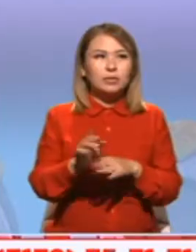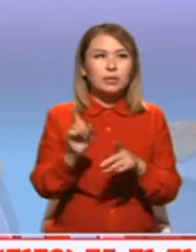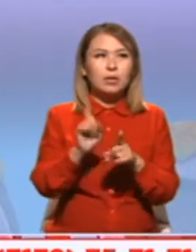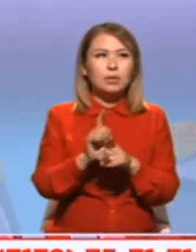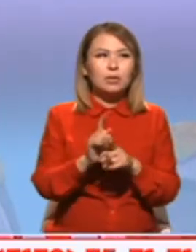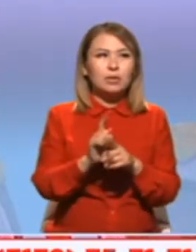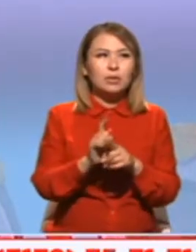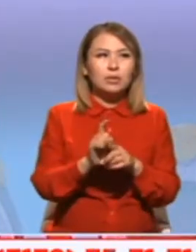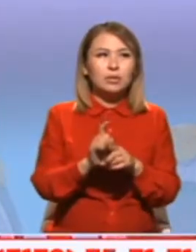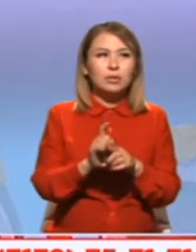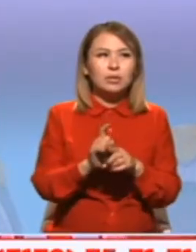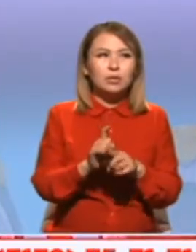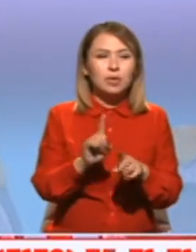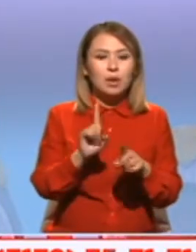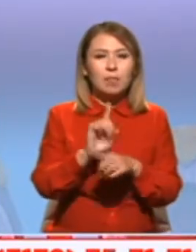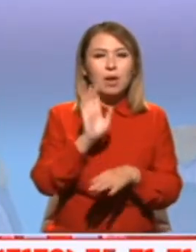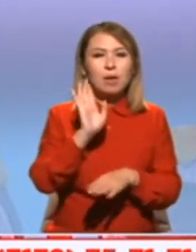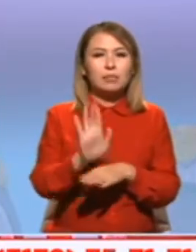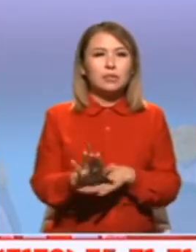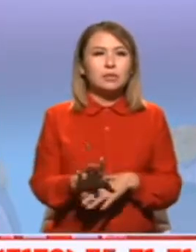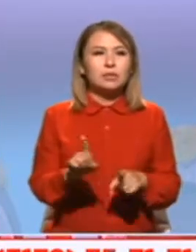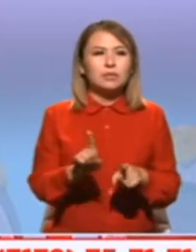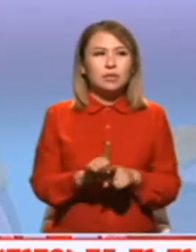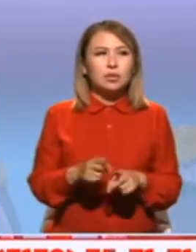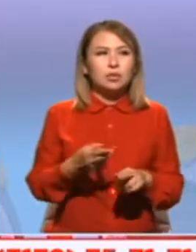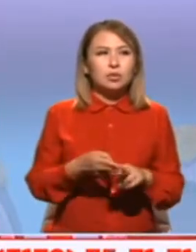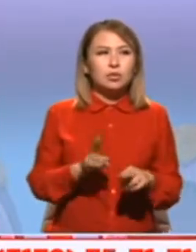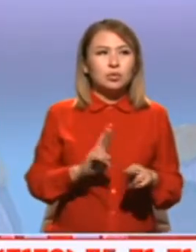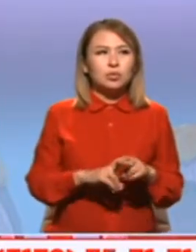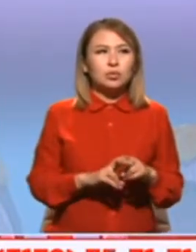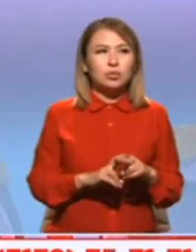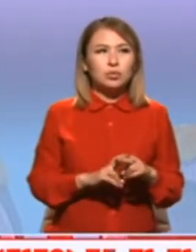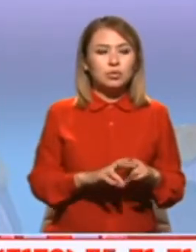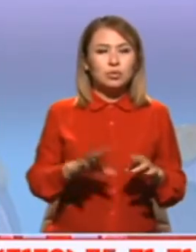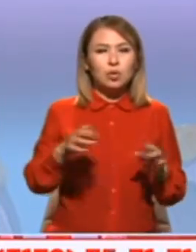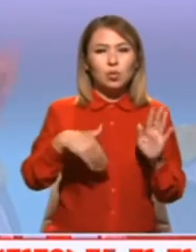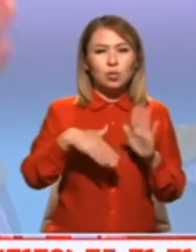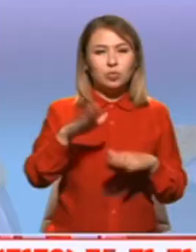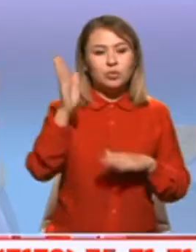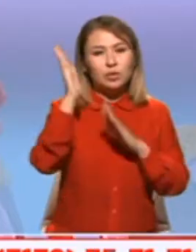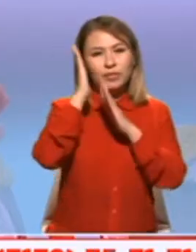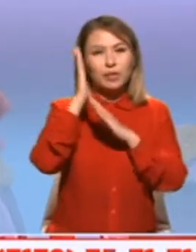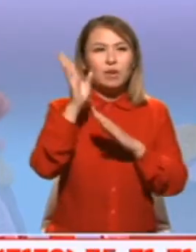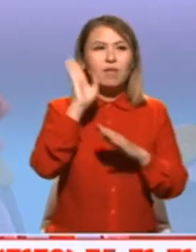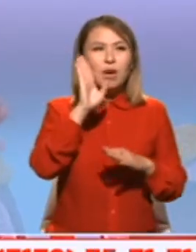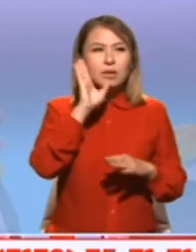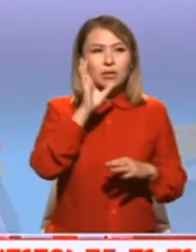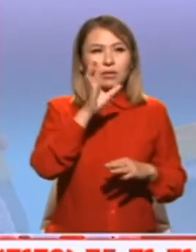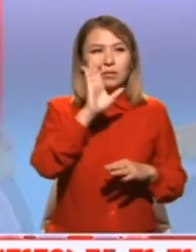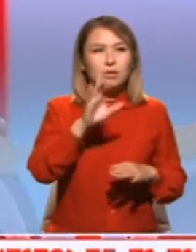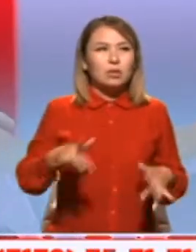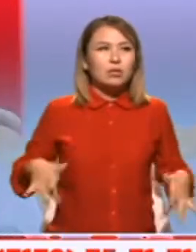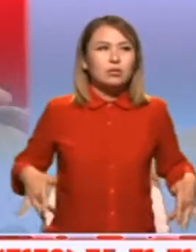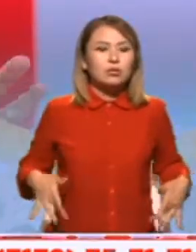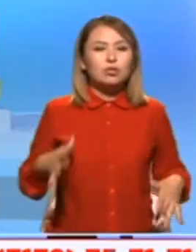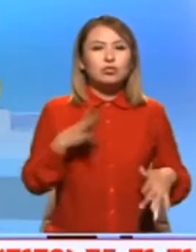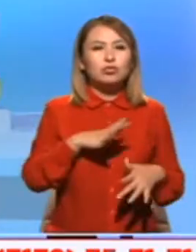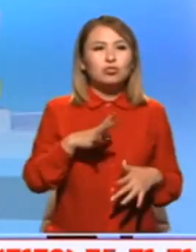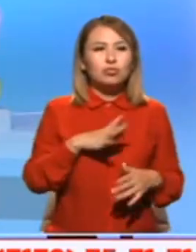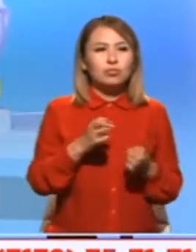деген сияқты бір приказ берген сияқты боламыз. Сол себепті жатар алдында суды шектеген дұрыс. Енді бүйрек адам не үшін